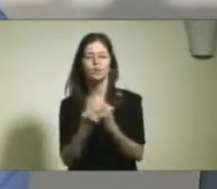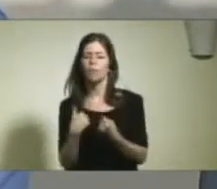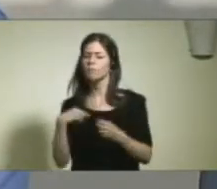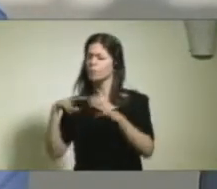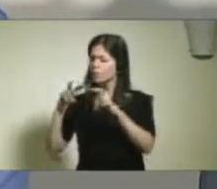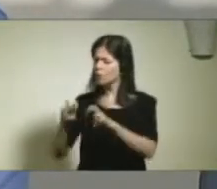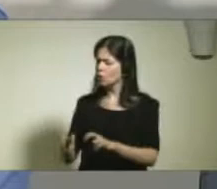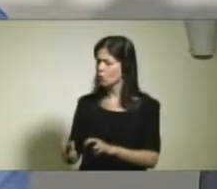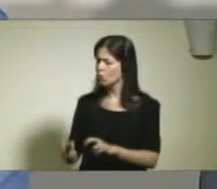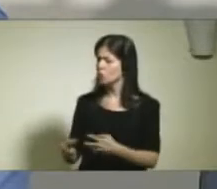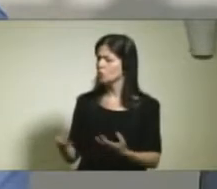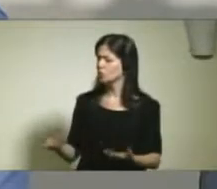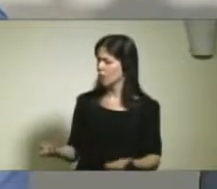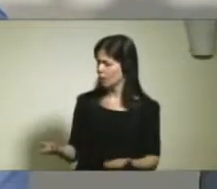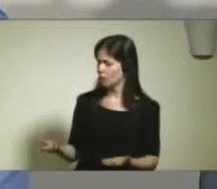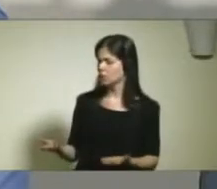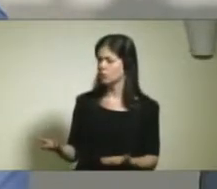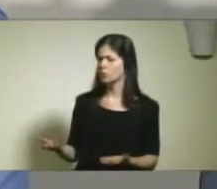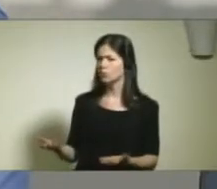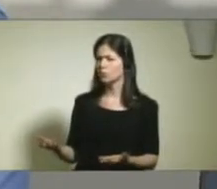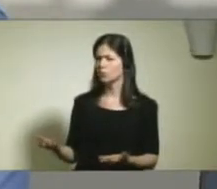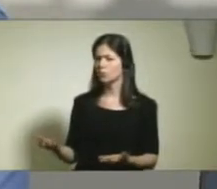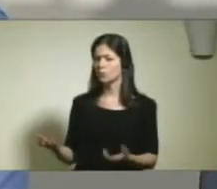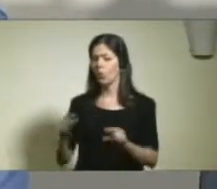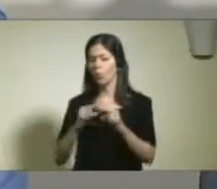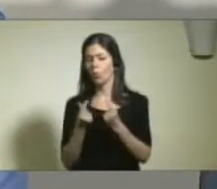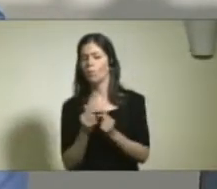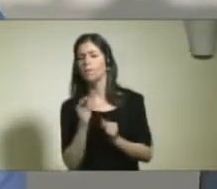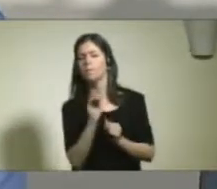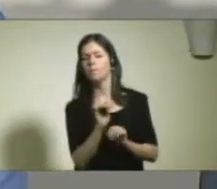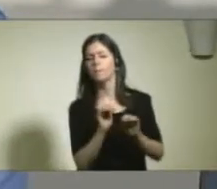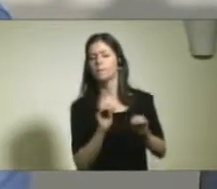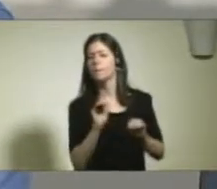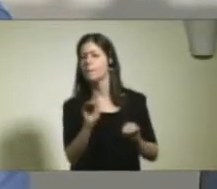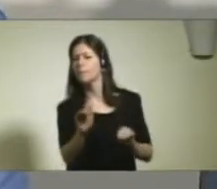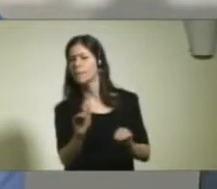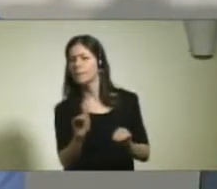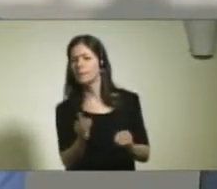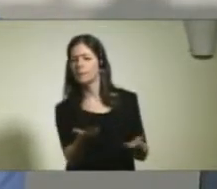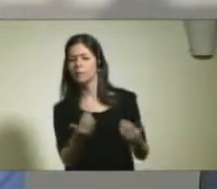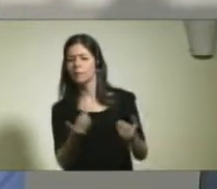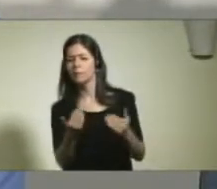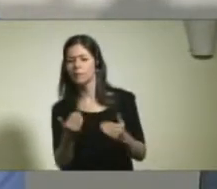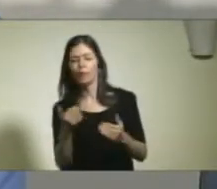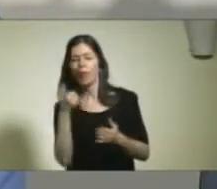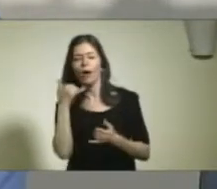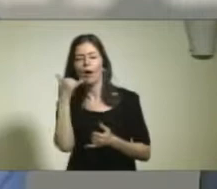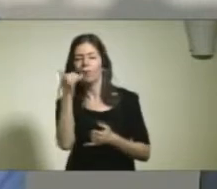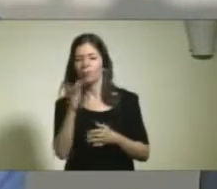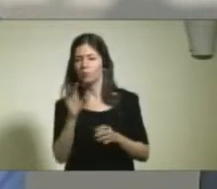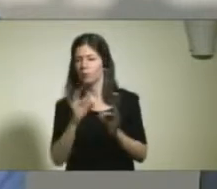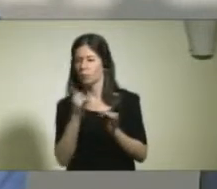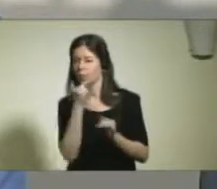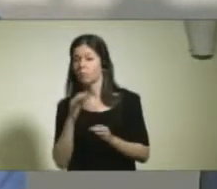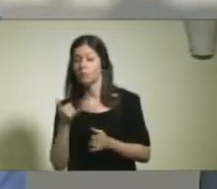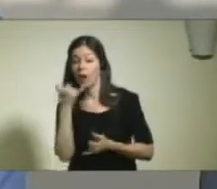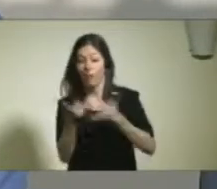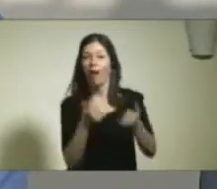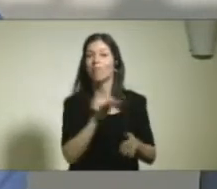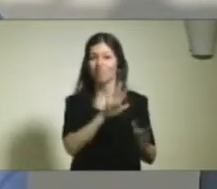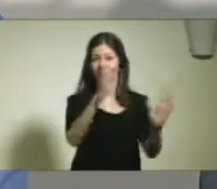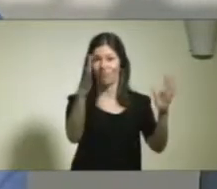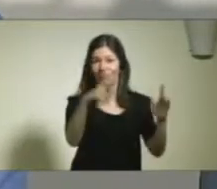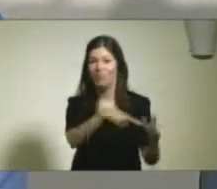recherche, nous avons appelé certains de ces groupes pour les féliciter pour le travail fait dans les collectivités telles